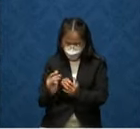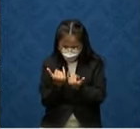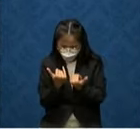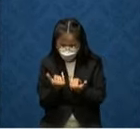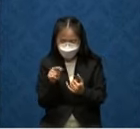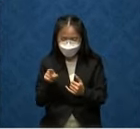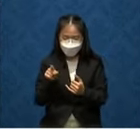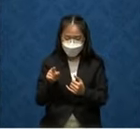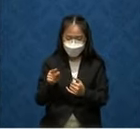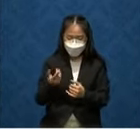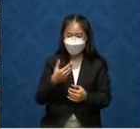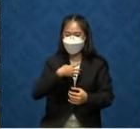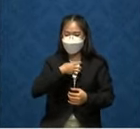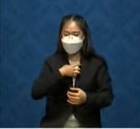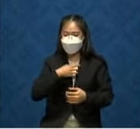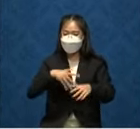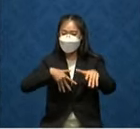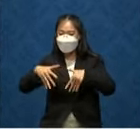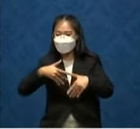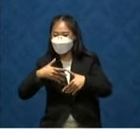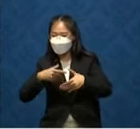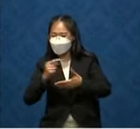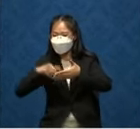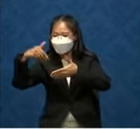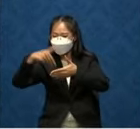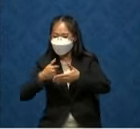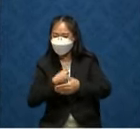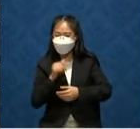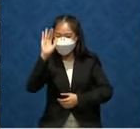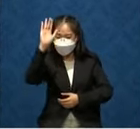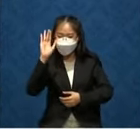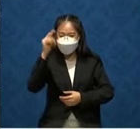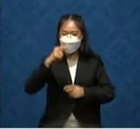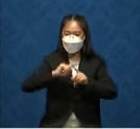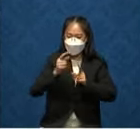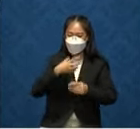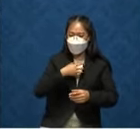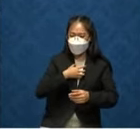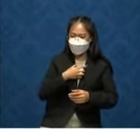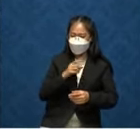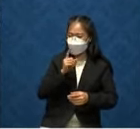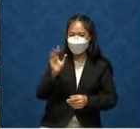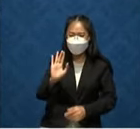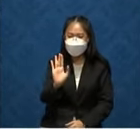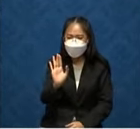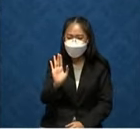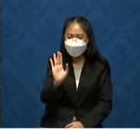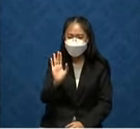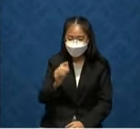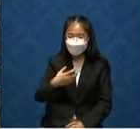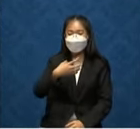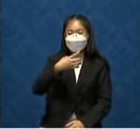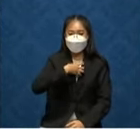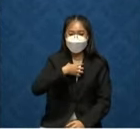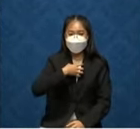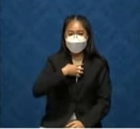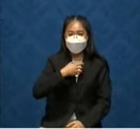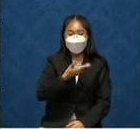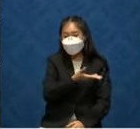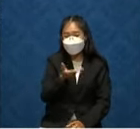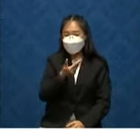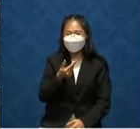นการหาเสียงง่่แล้ผมพยายามไมไปแต่ต้องอะไรท่านเลยนะ ฉนั้ขทุอย่เปไปตาม